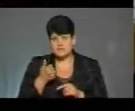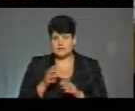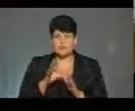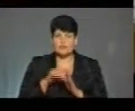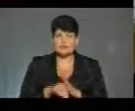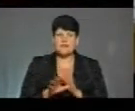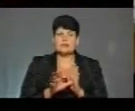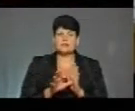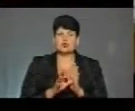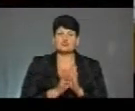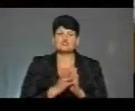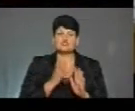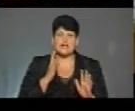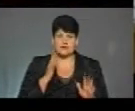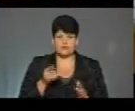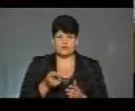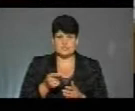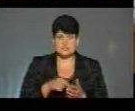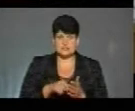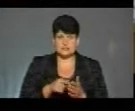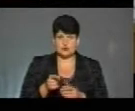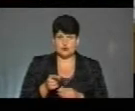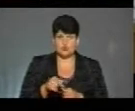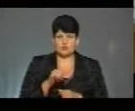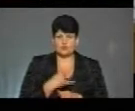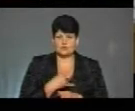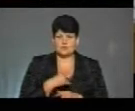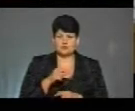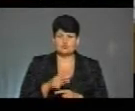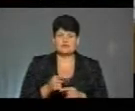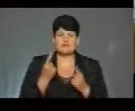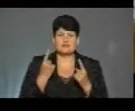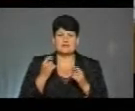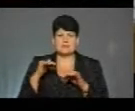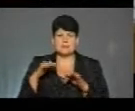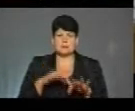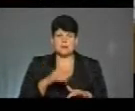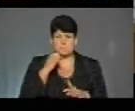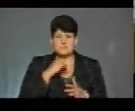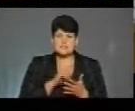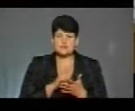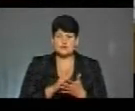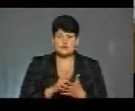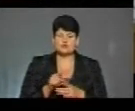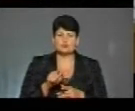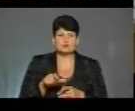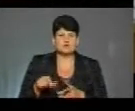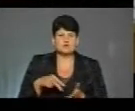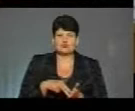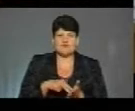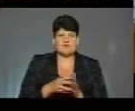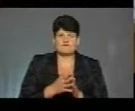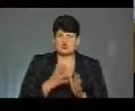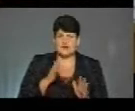запровадити електронну чергу в місті Тернополі, тому що тут у нас великий наплив пенсіонерів, щоб пенсіонери не стояли у нас в